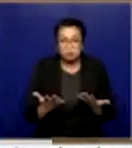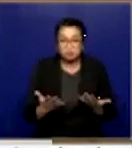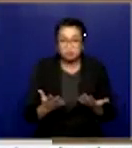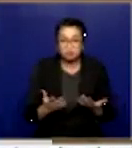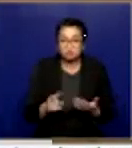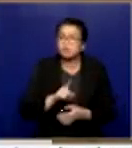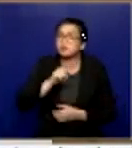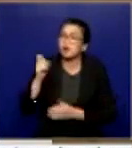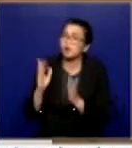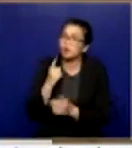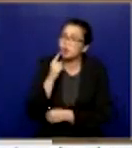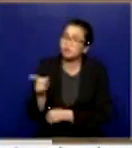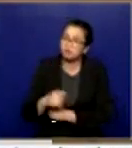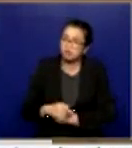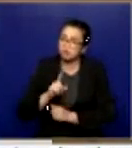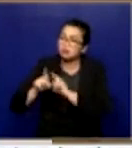ไปหาคนพูด